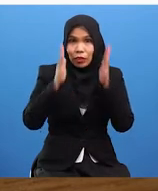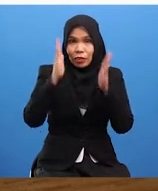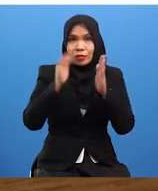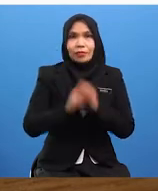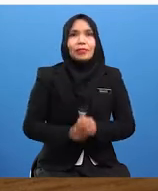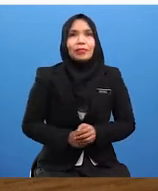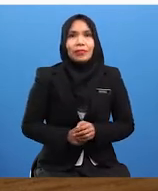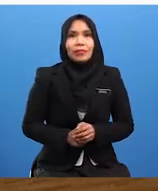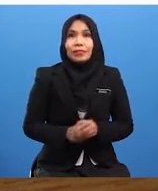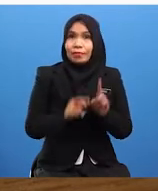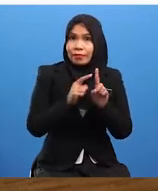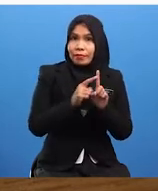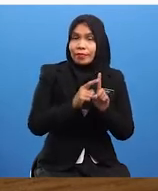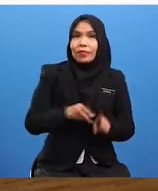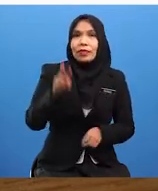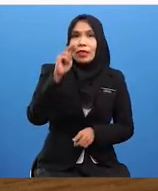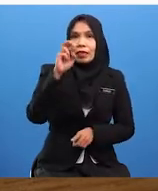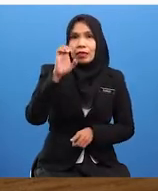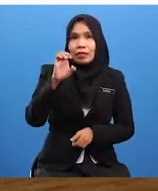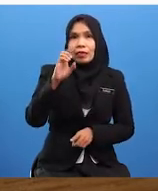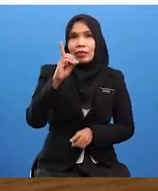Piyadasa, dilahirkan pada tahun